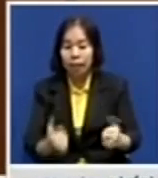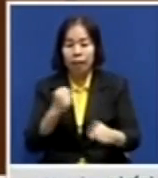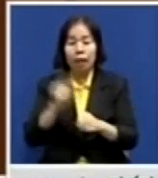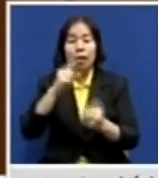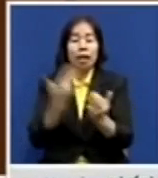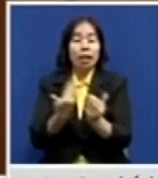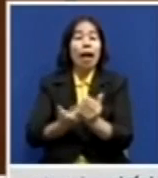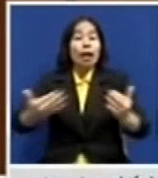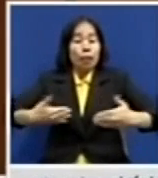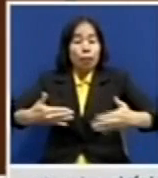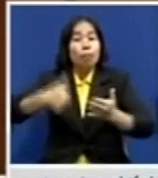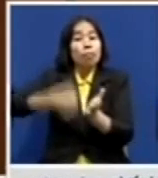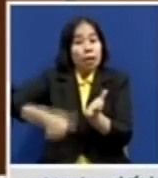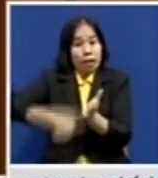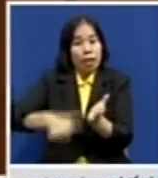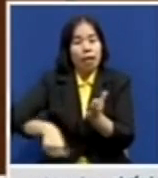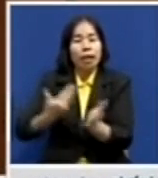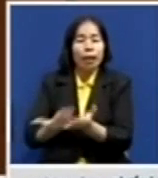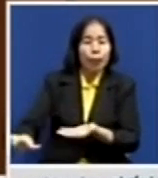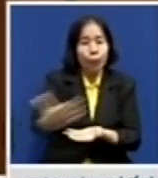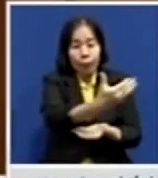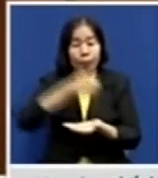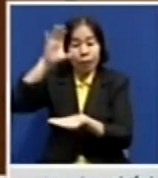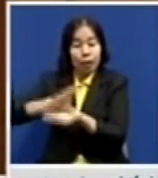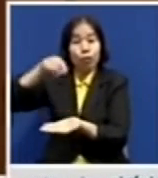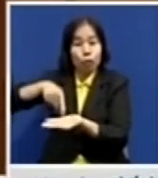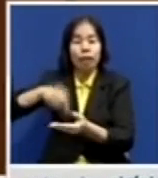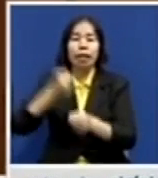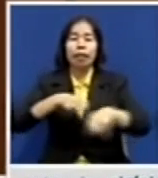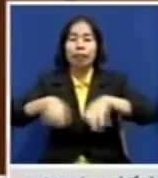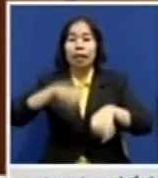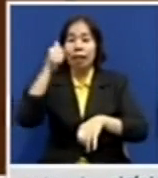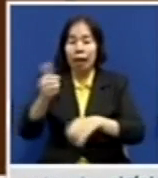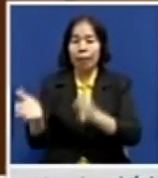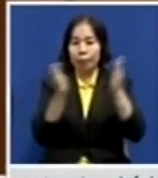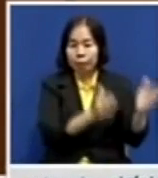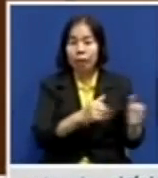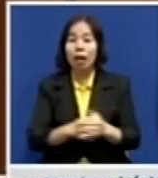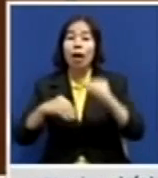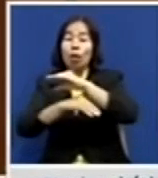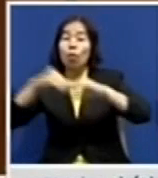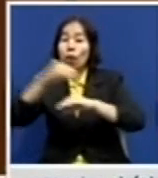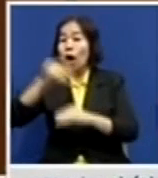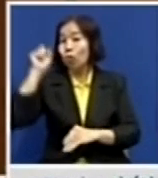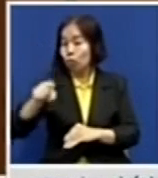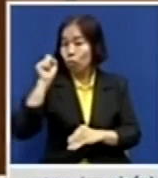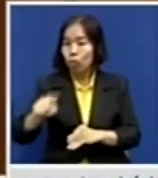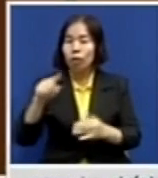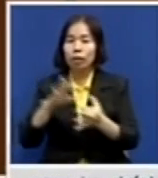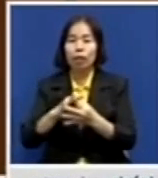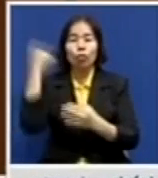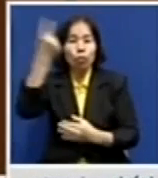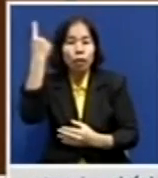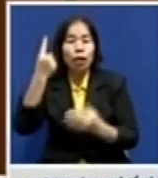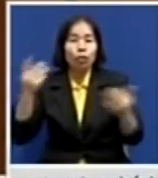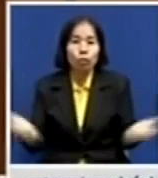ได้แต่ละปีมาใช้ในการสนับสนุนการเป็นนโยบายดังกล่าวส่วนนโยบายเร่งด่วนที่เกี่ยวข้องกับการพัฒนาอาทิการส่งการท่องเที่ยว